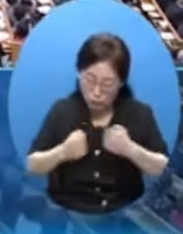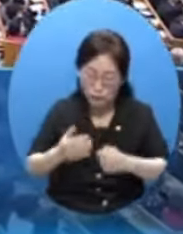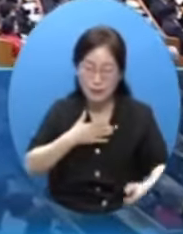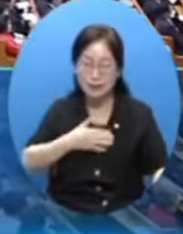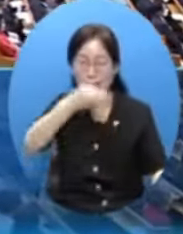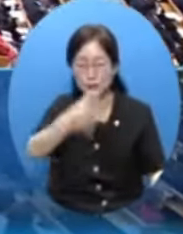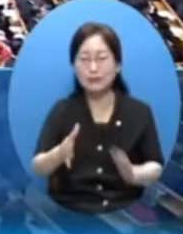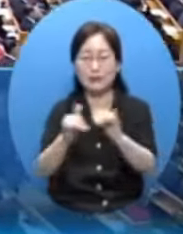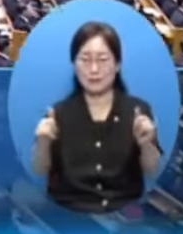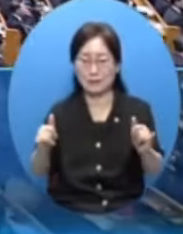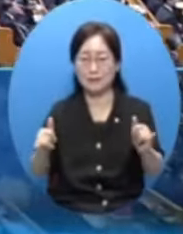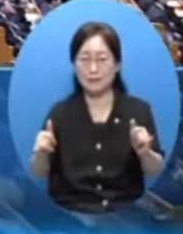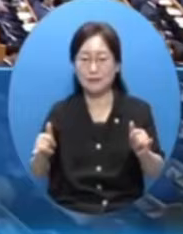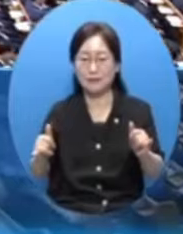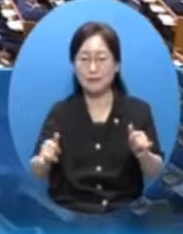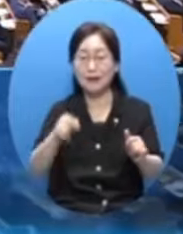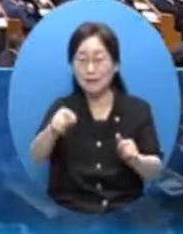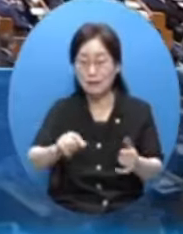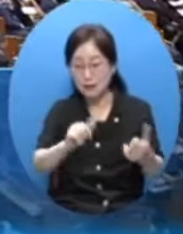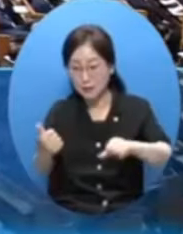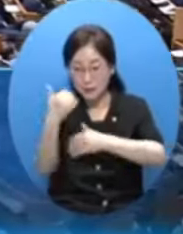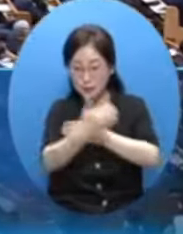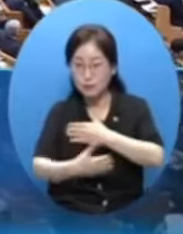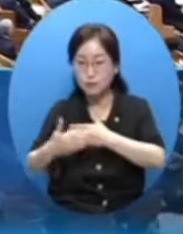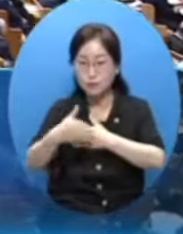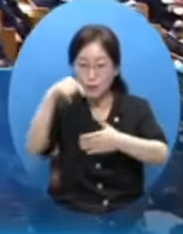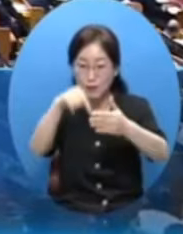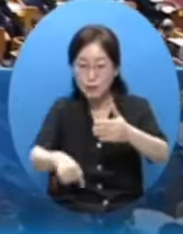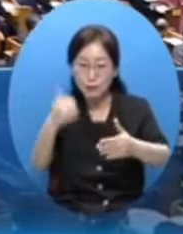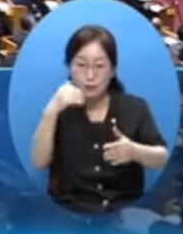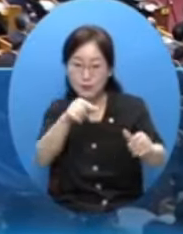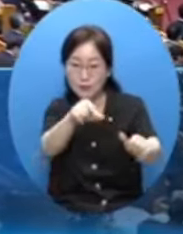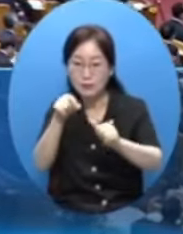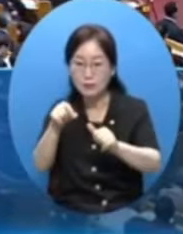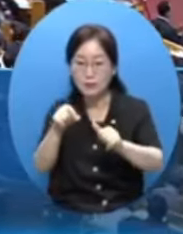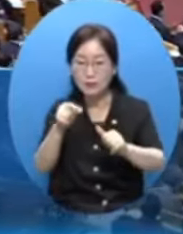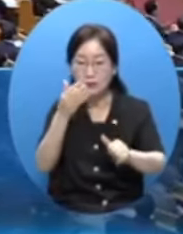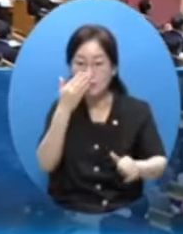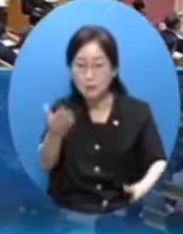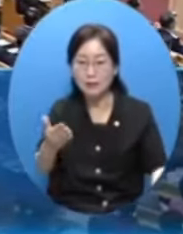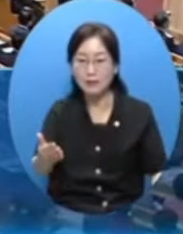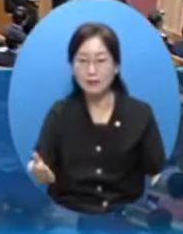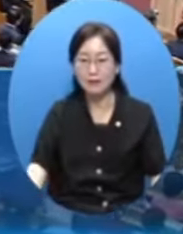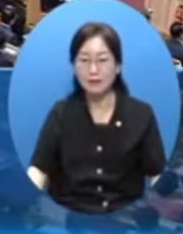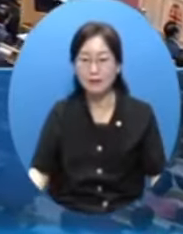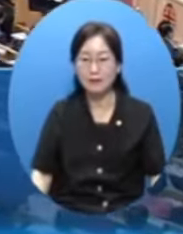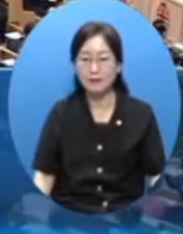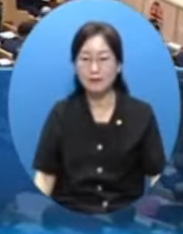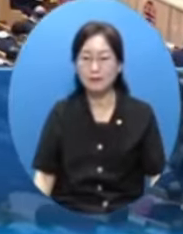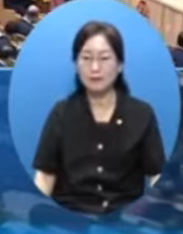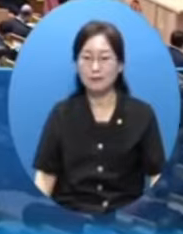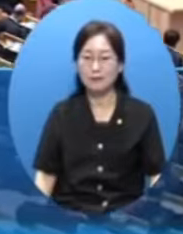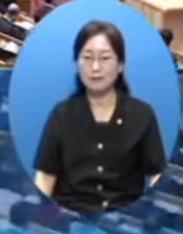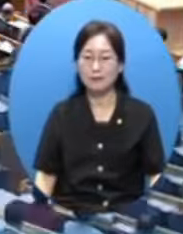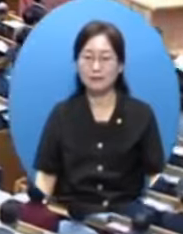사람이로다. 이 사망의 모에서 누가 나를 건져내랴.